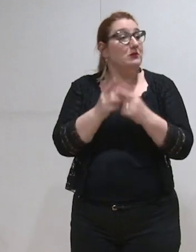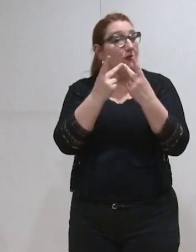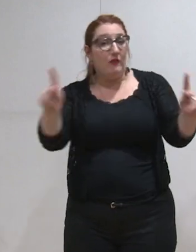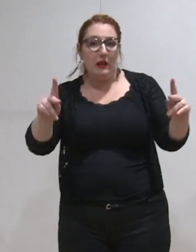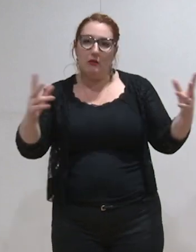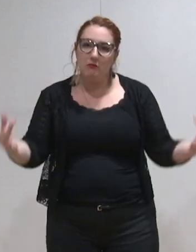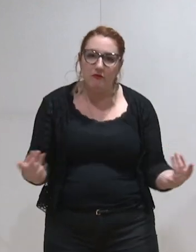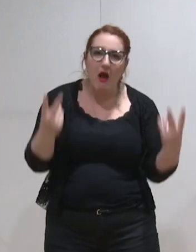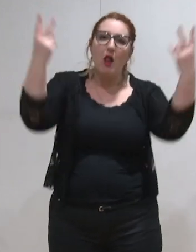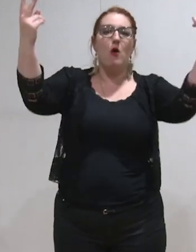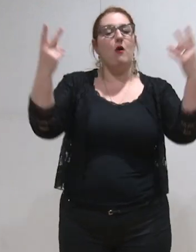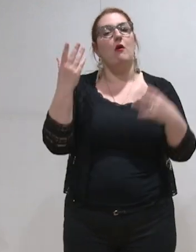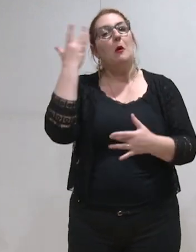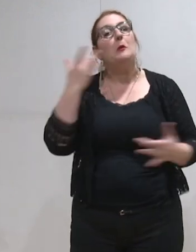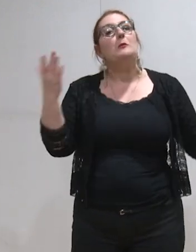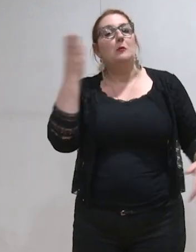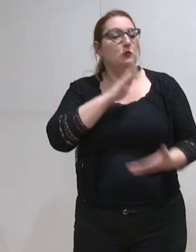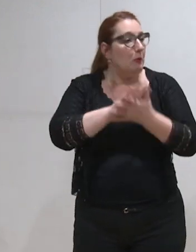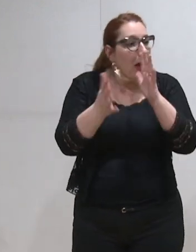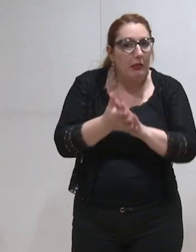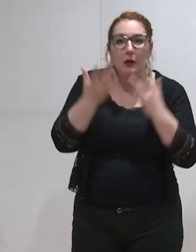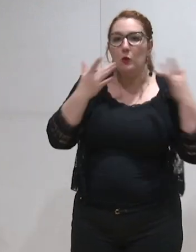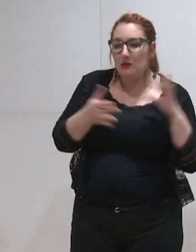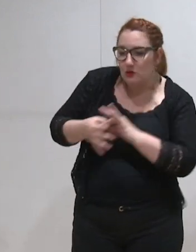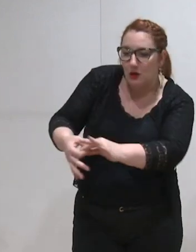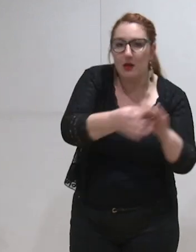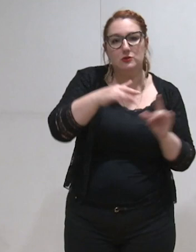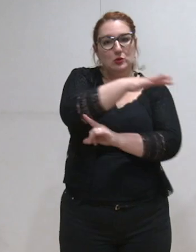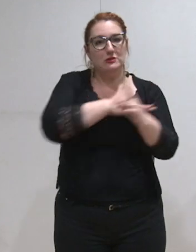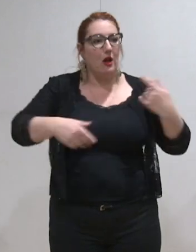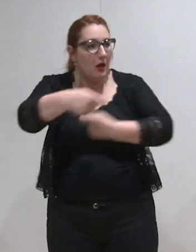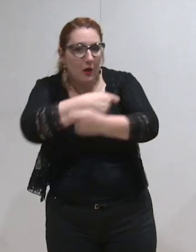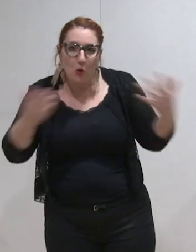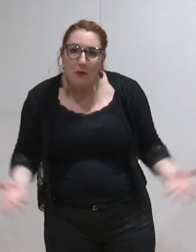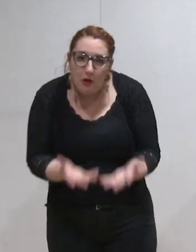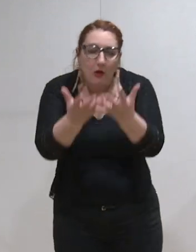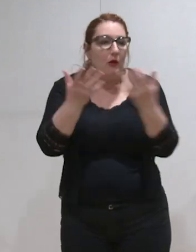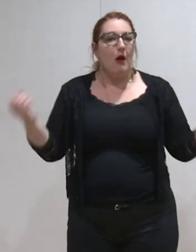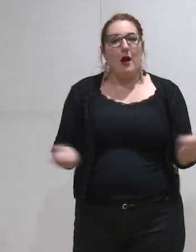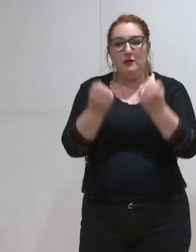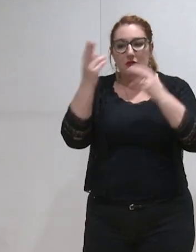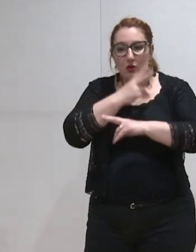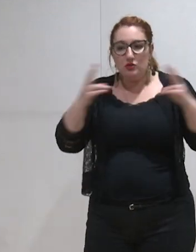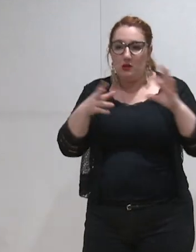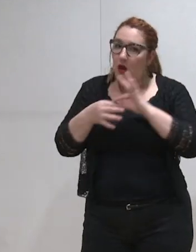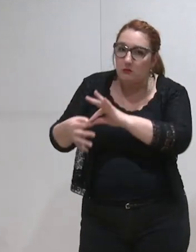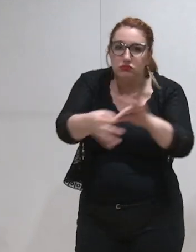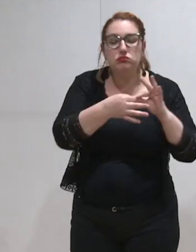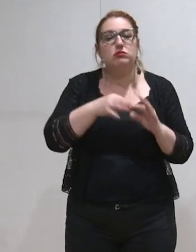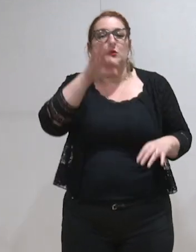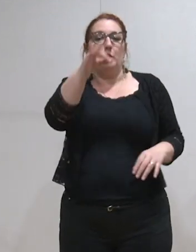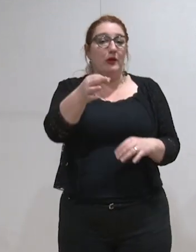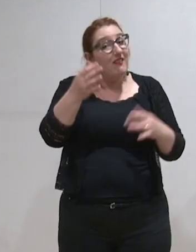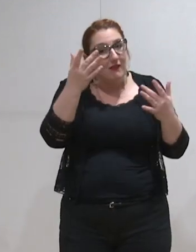soit de pratique culturell de lien social de dimension économique ou d'activité en général sur le